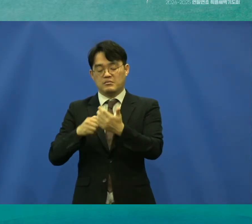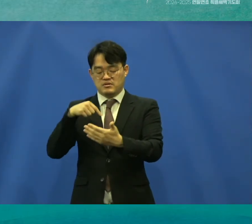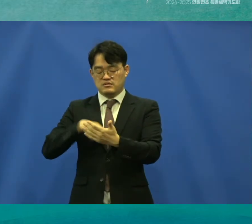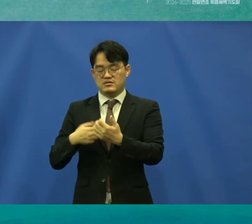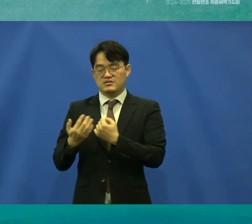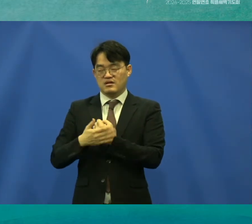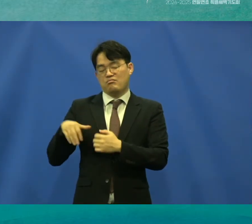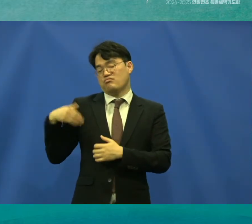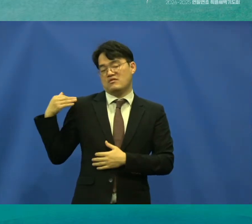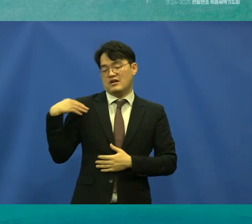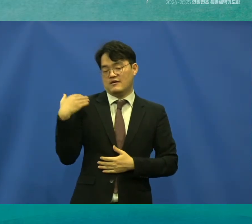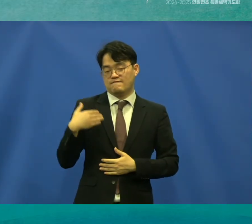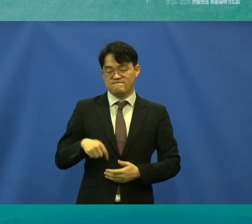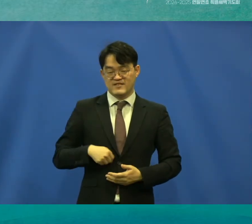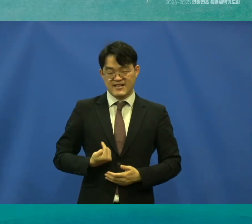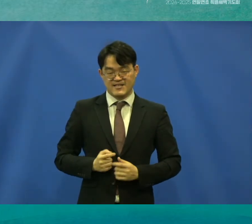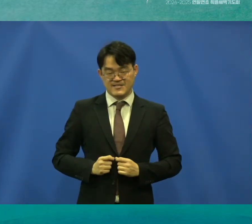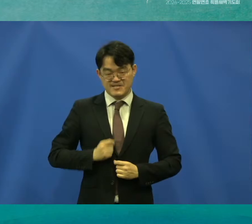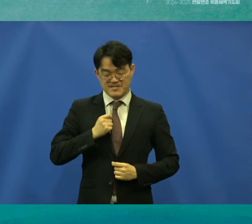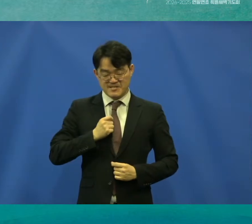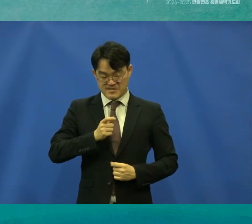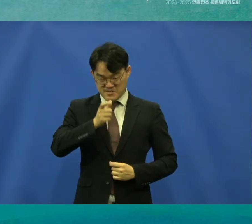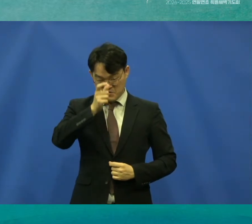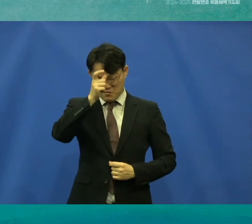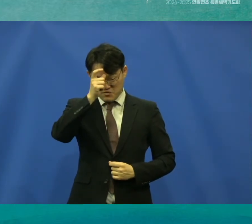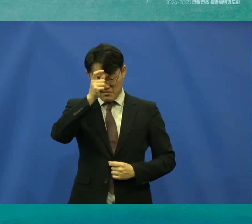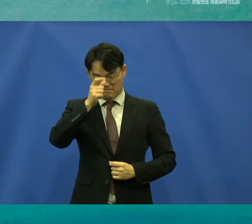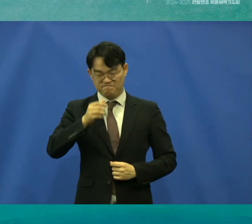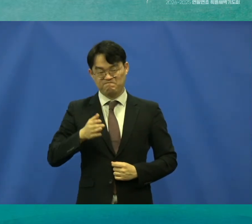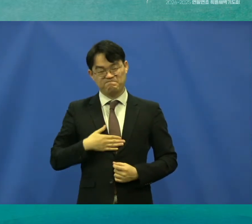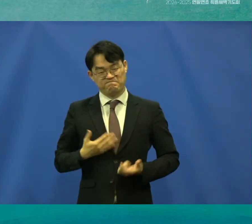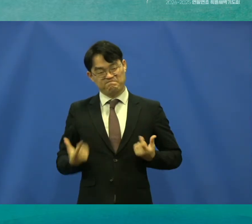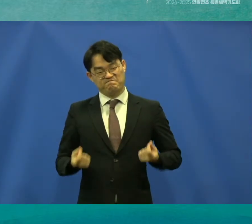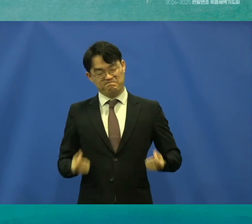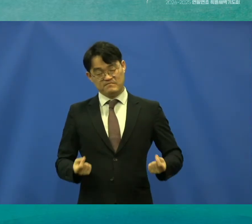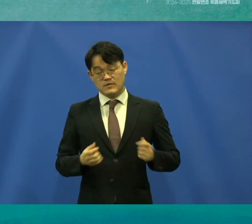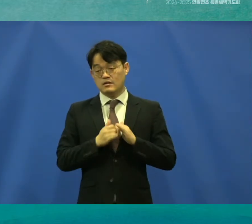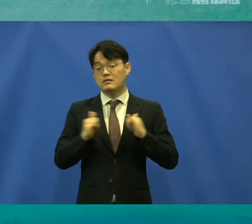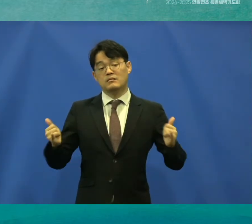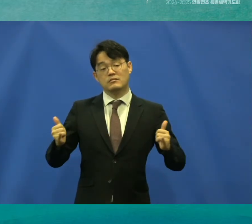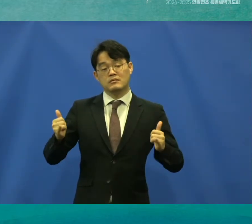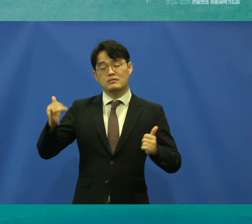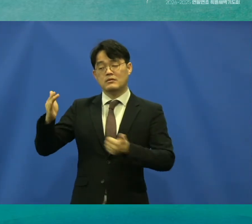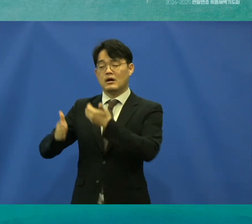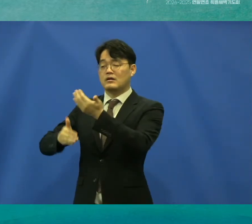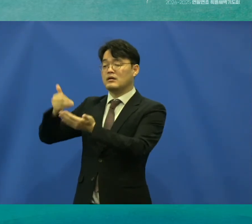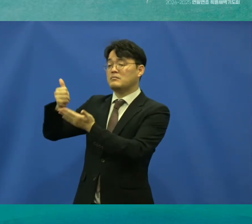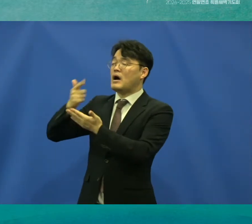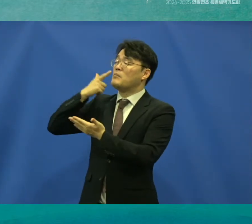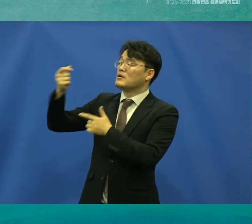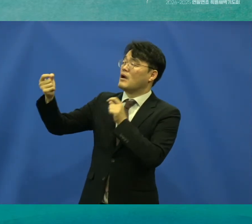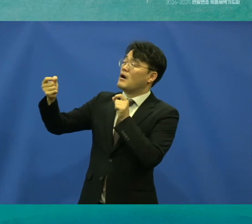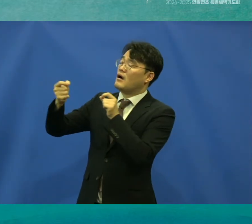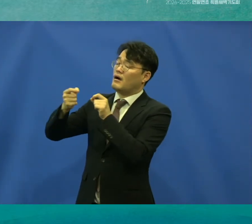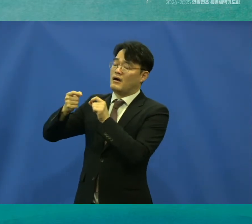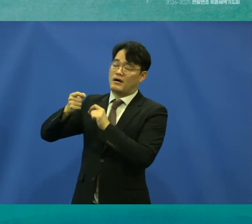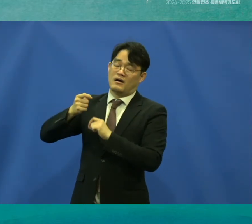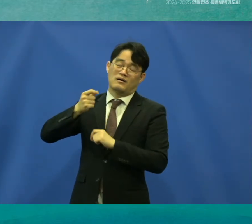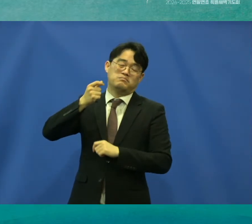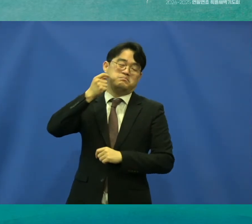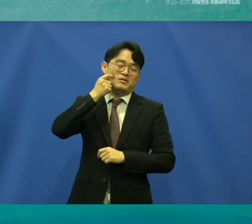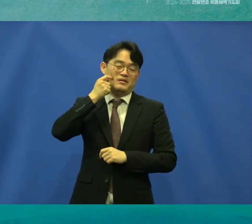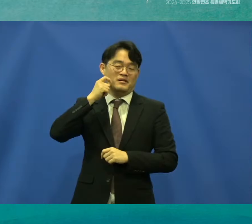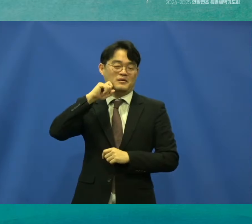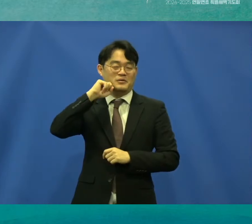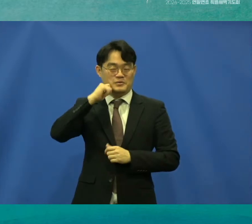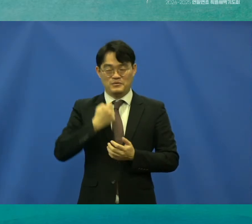아버지가 베푸는 은혜가 불공평해 보이는 것, 아버지의 재산을 말아먹은 저 아들을 그냥 받아준다? 안 된다는 거예요.